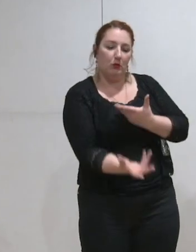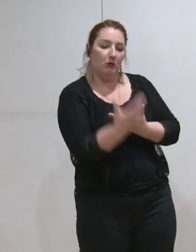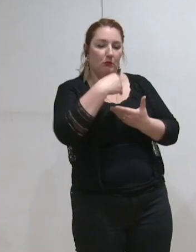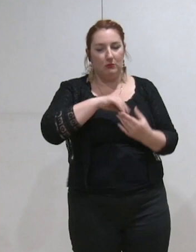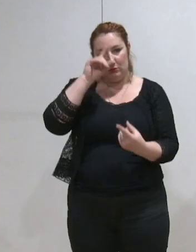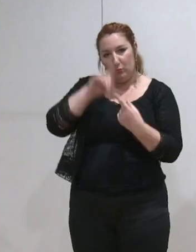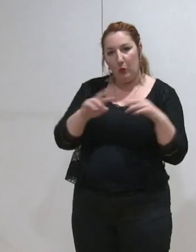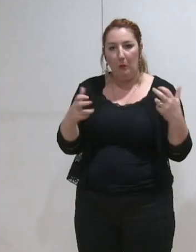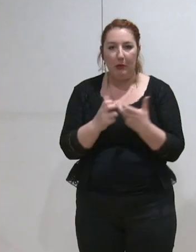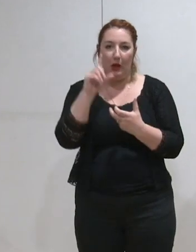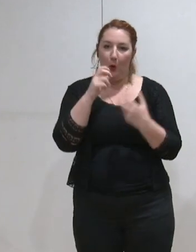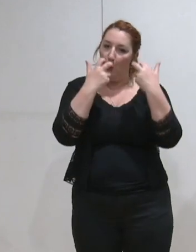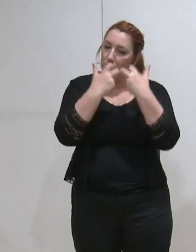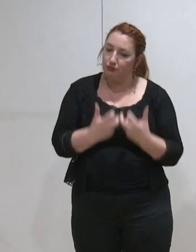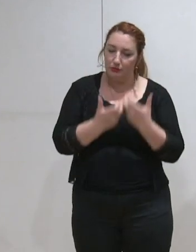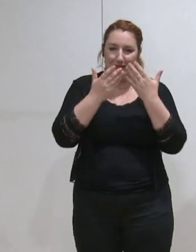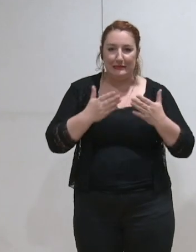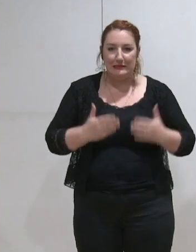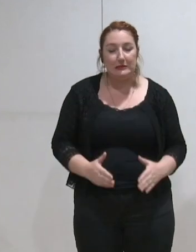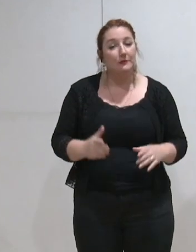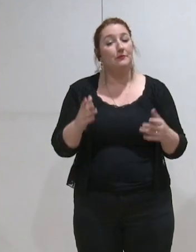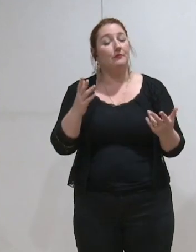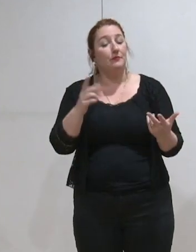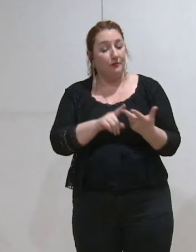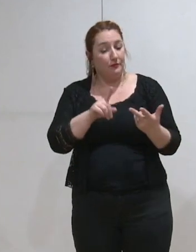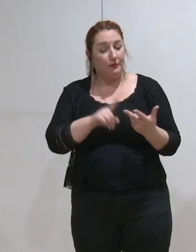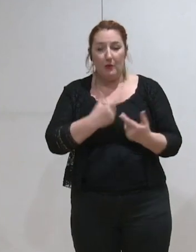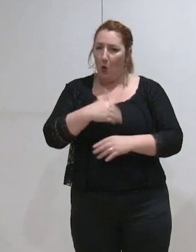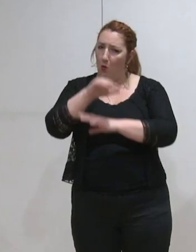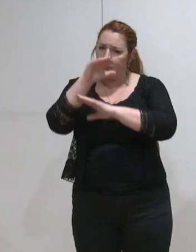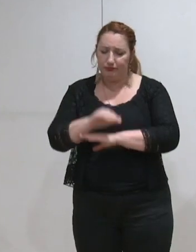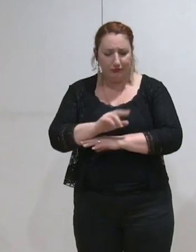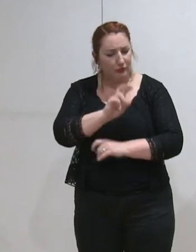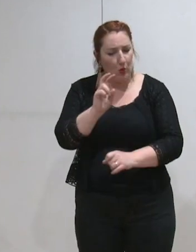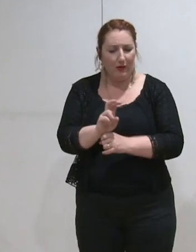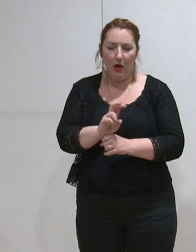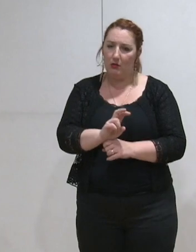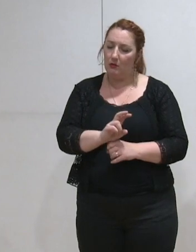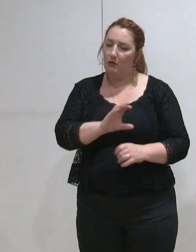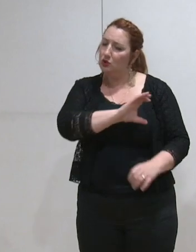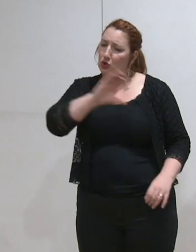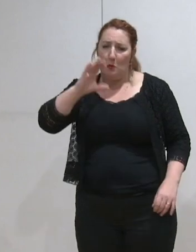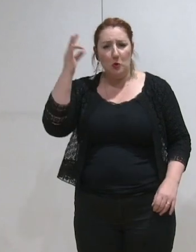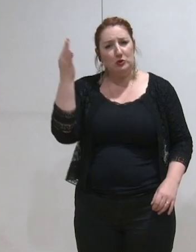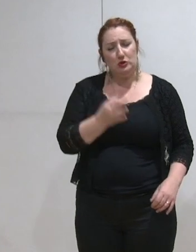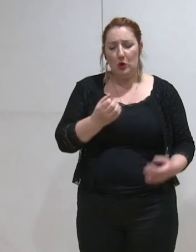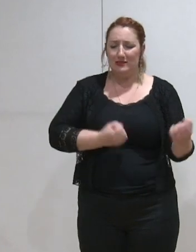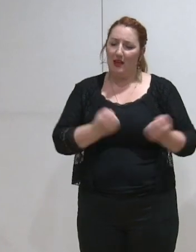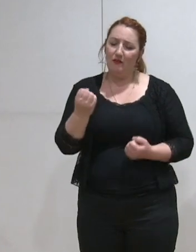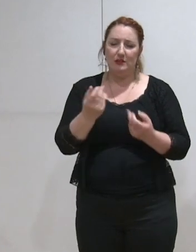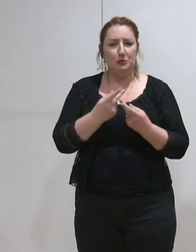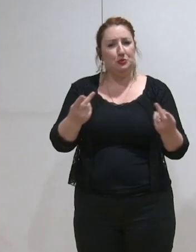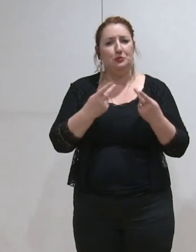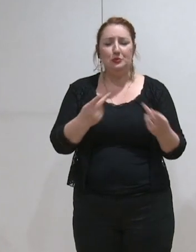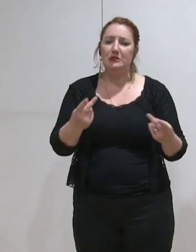de l'eau il a été également préservé enfin le caractère 100 % public quand même il faut le dire euh du service public de l'eau potable